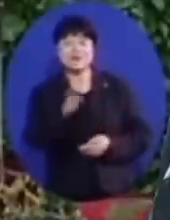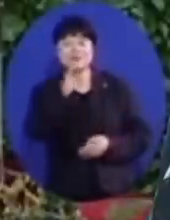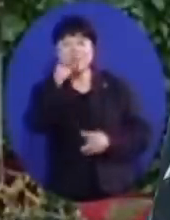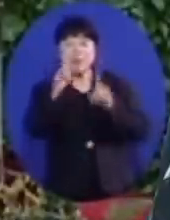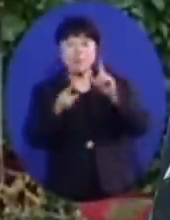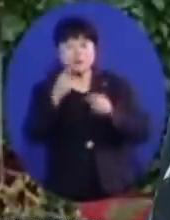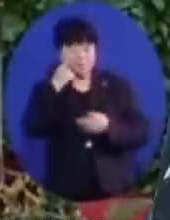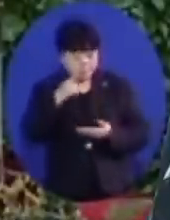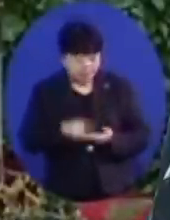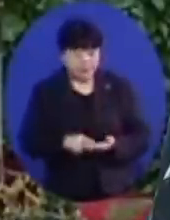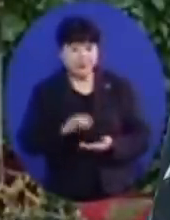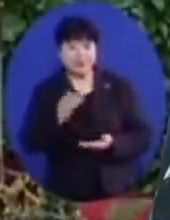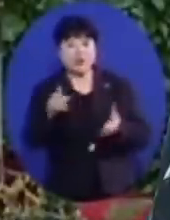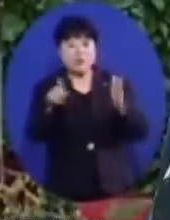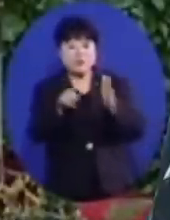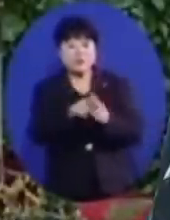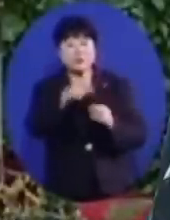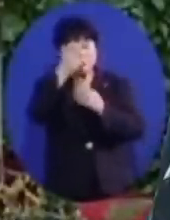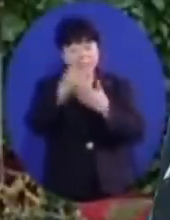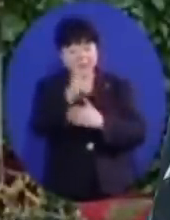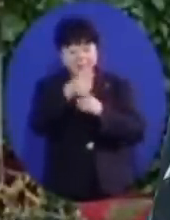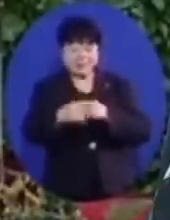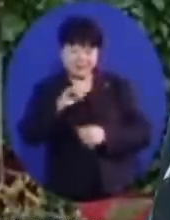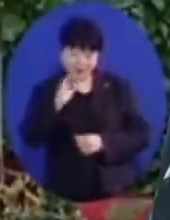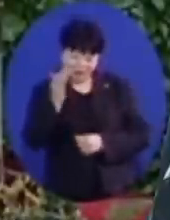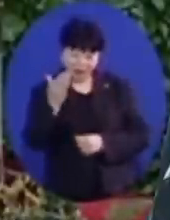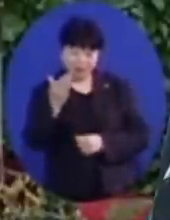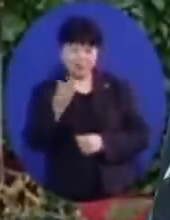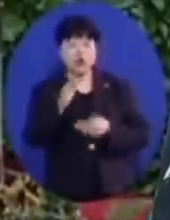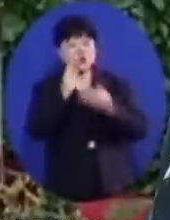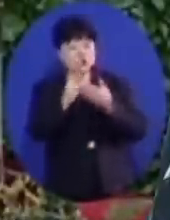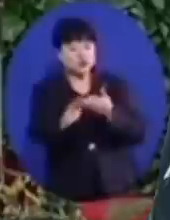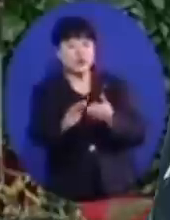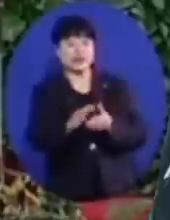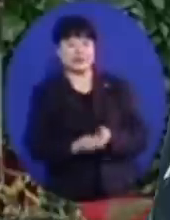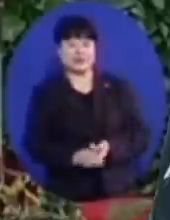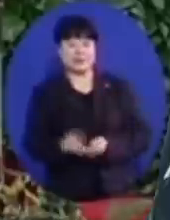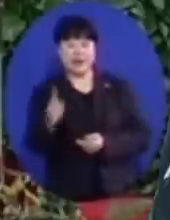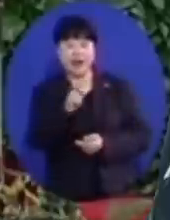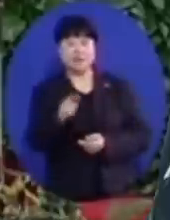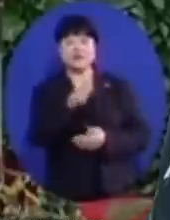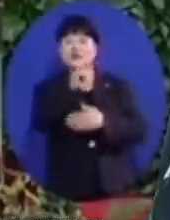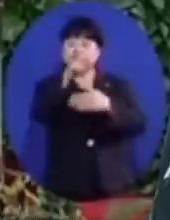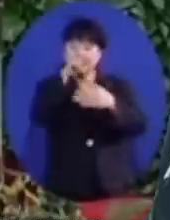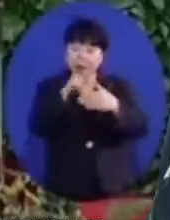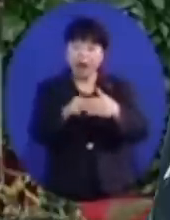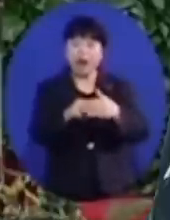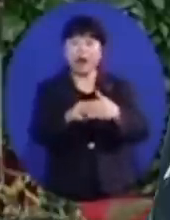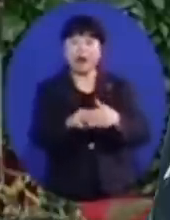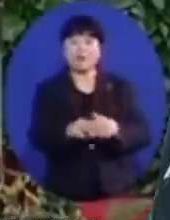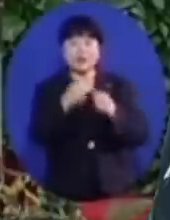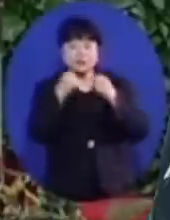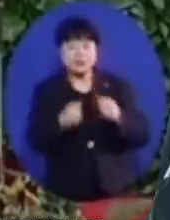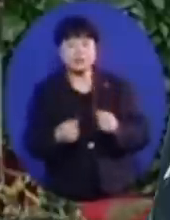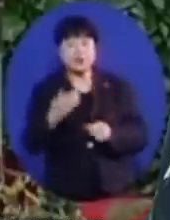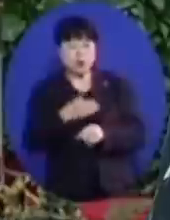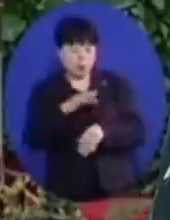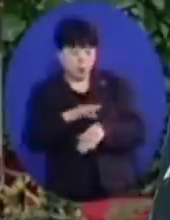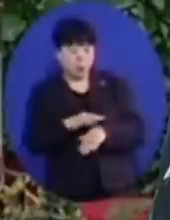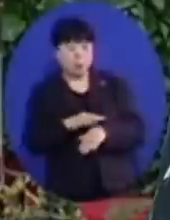바로 알아야 됩니다 우리가 믿음으로 구원받아 하나님의 자녀가 된 후에는 아무리 우리 마음과 삶에서